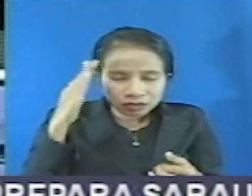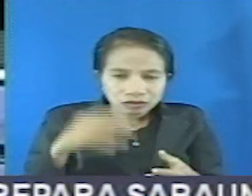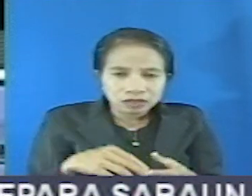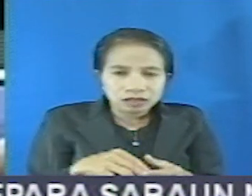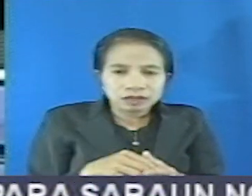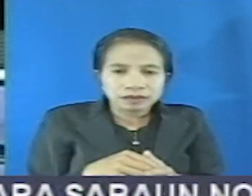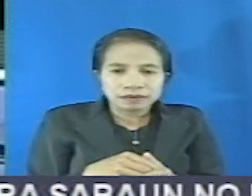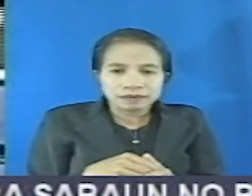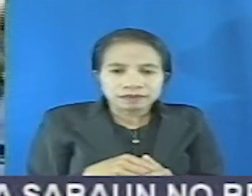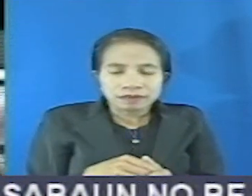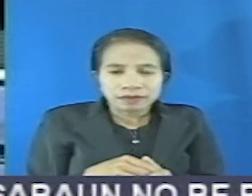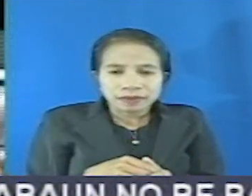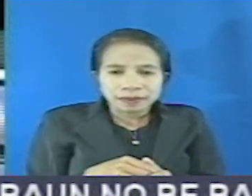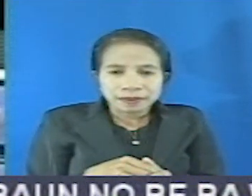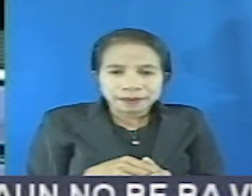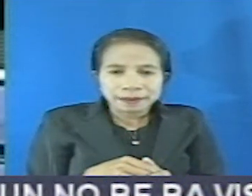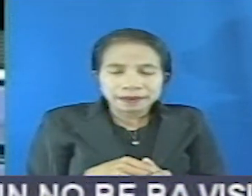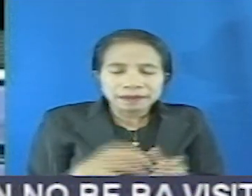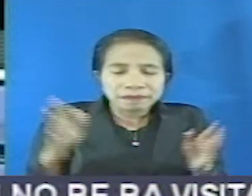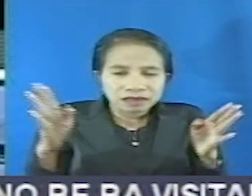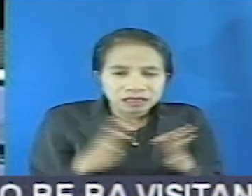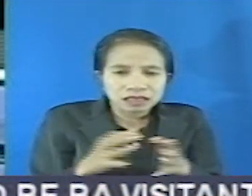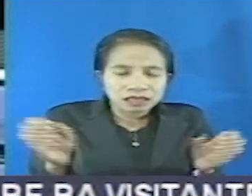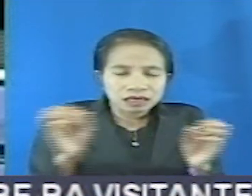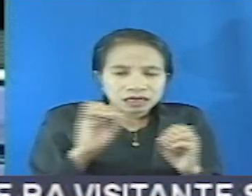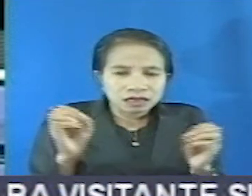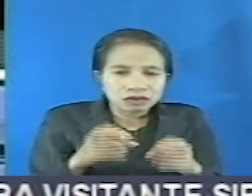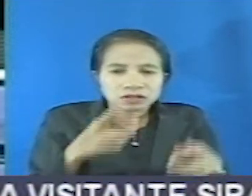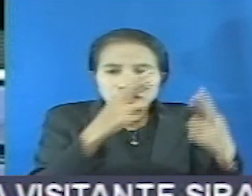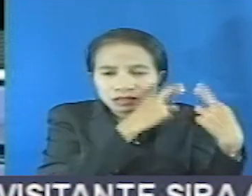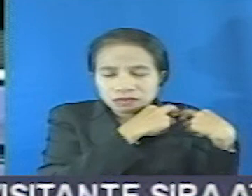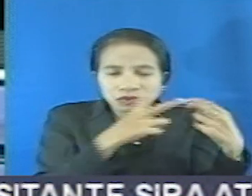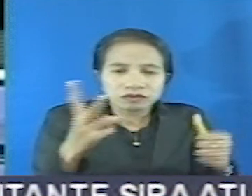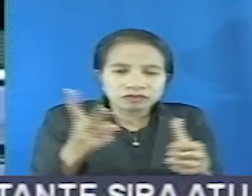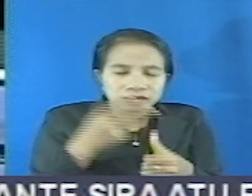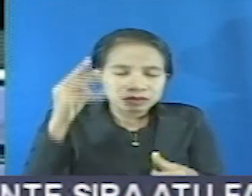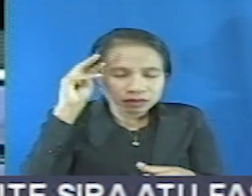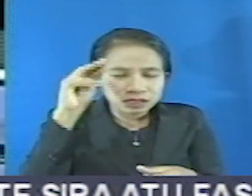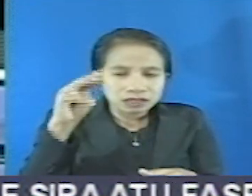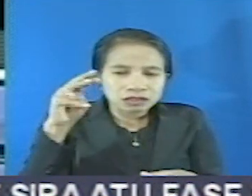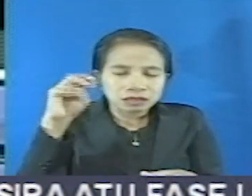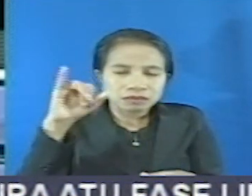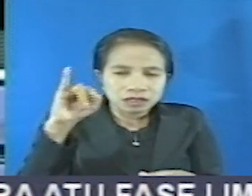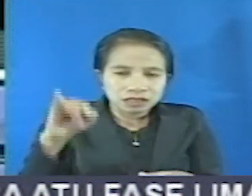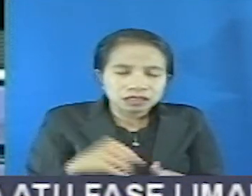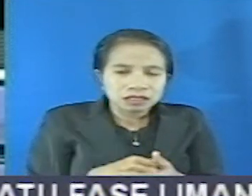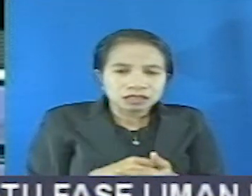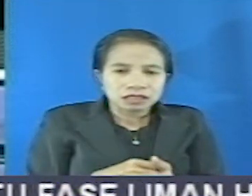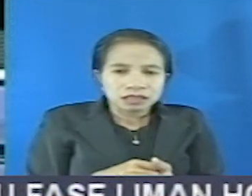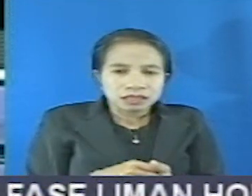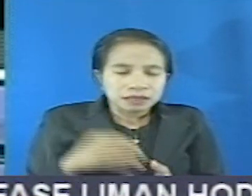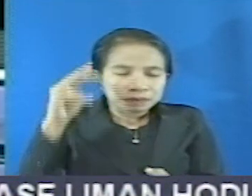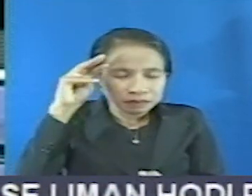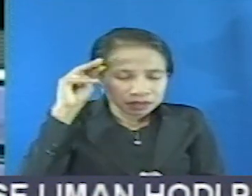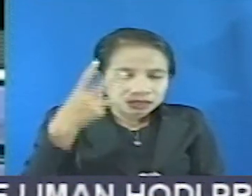ne intervensaun ida nebe nivel ida ne kikliu laos kompetensi vice ministro interior nene portanto ministeru nene